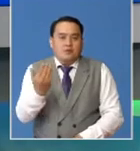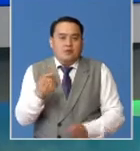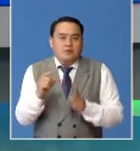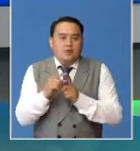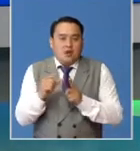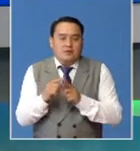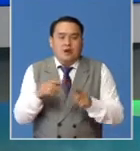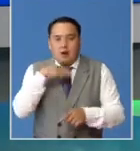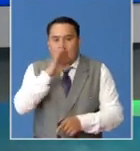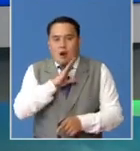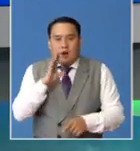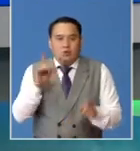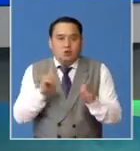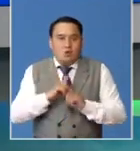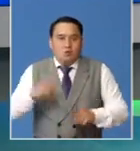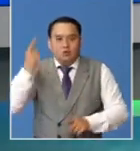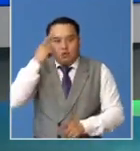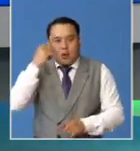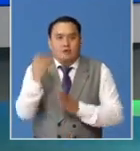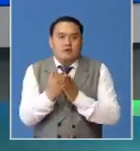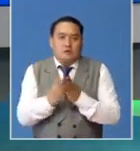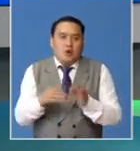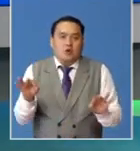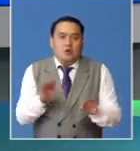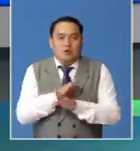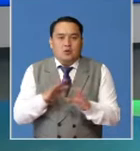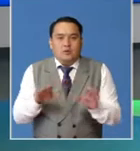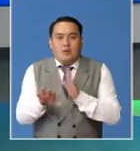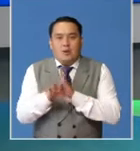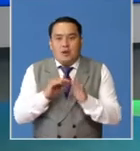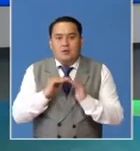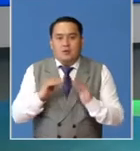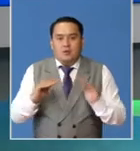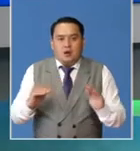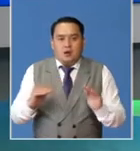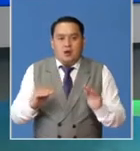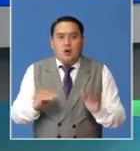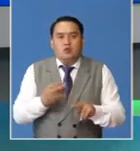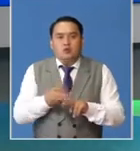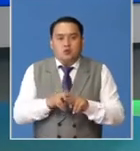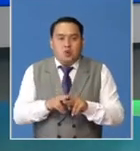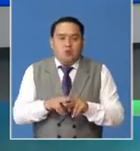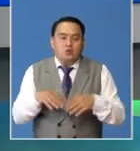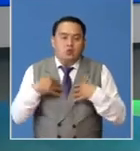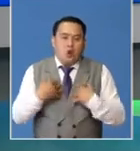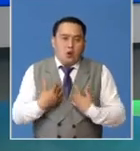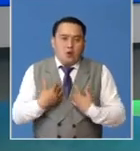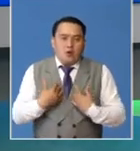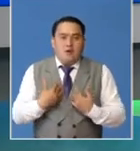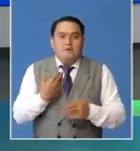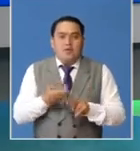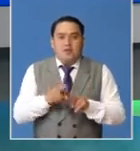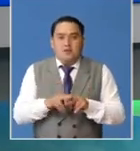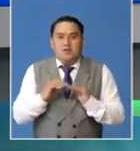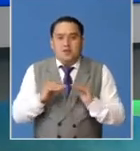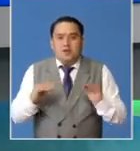в нынешнее время родители не особо задумываются о репертуаре, который выбирают их дети, что очень огорчает артистку.